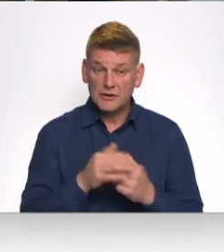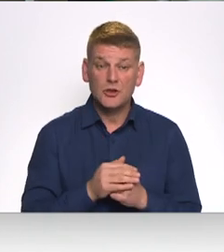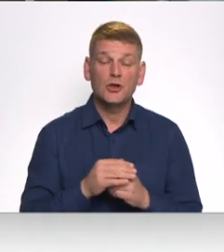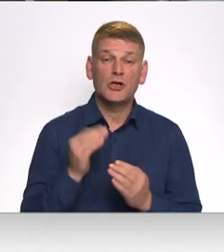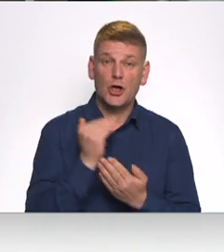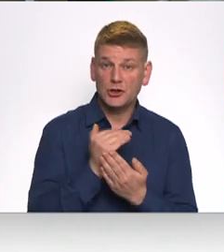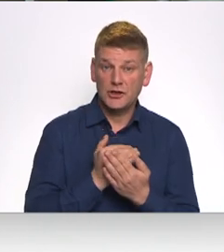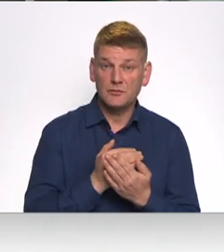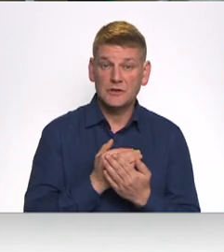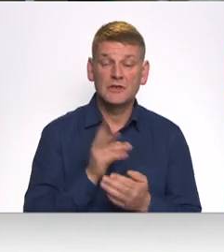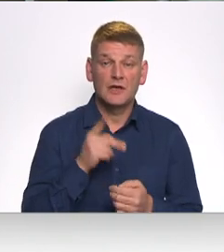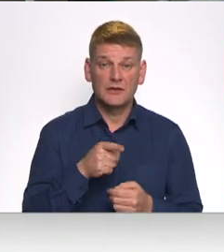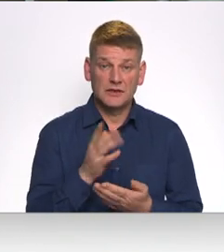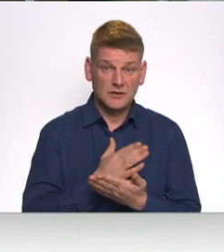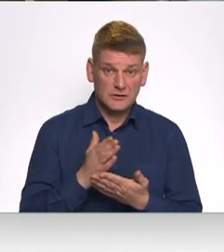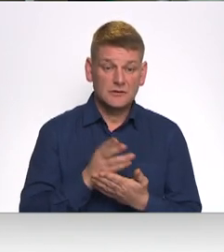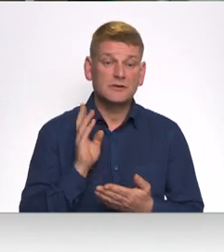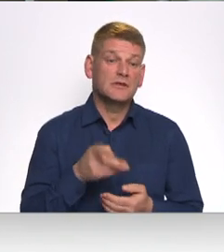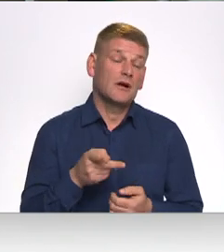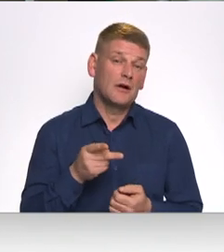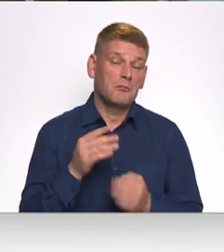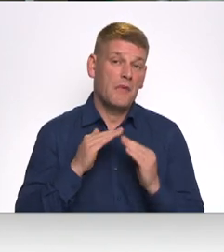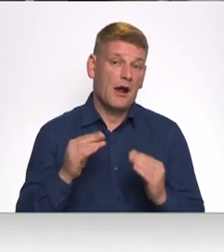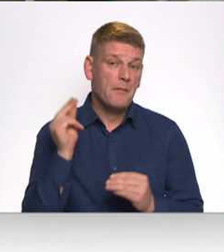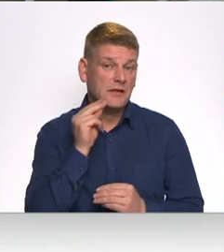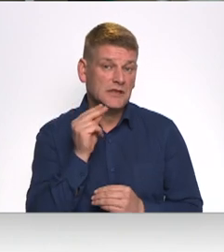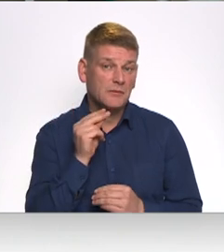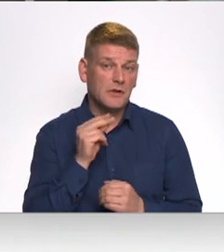režīmā izakurtosīs tādēļ ītekai momocēba, bet